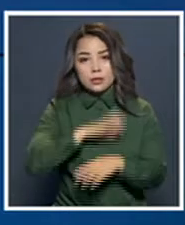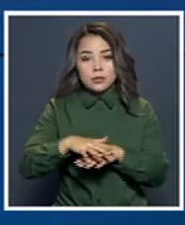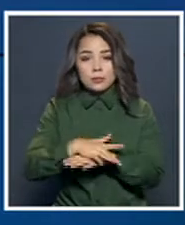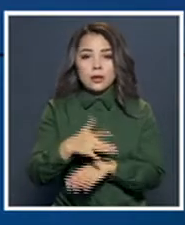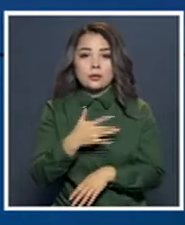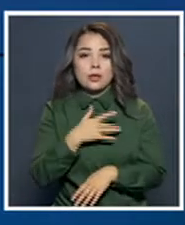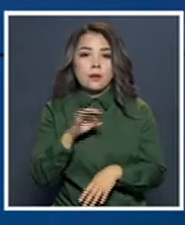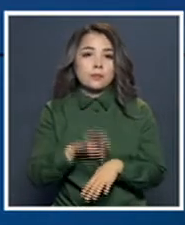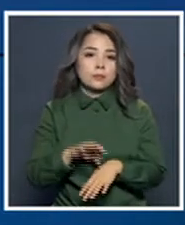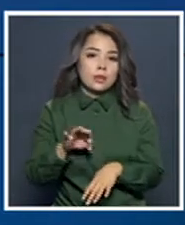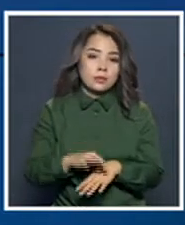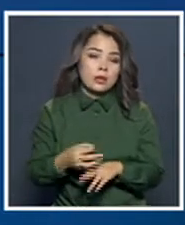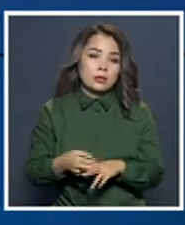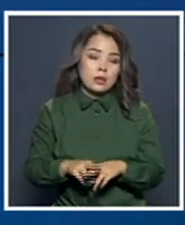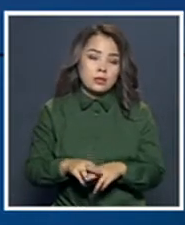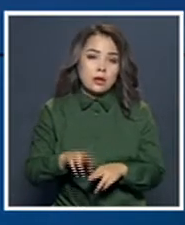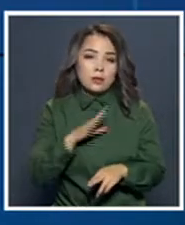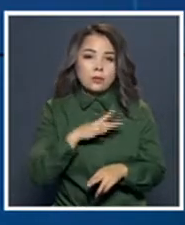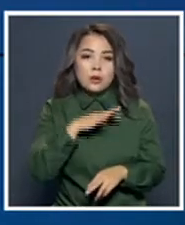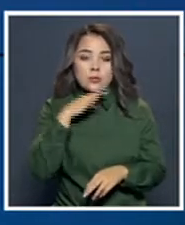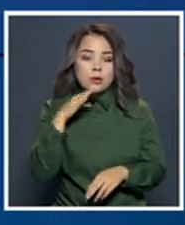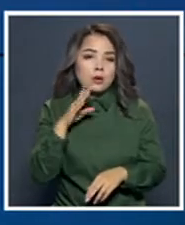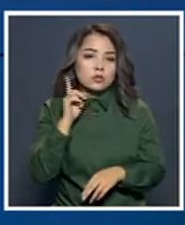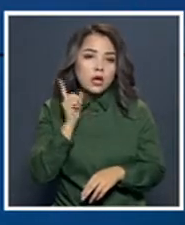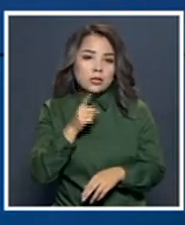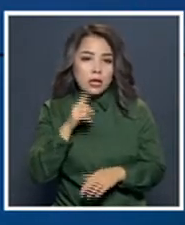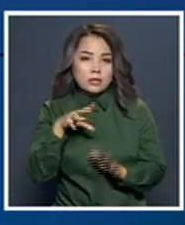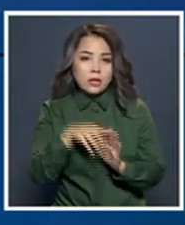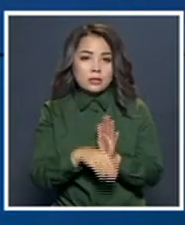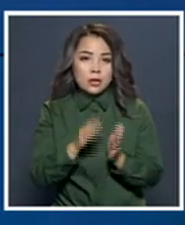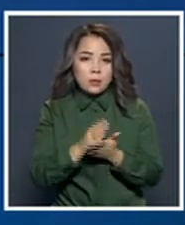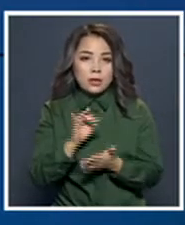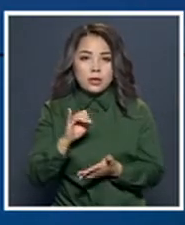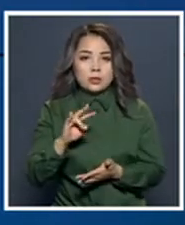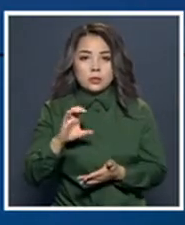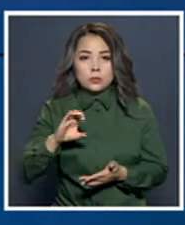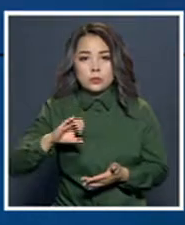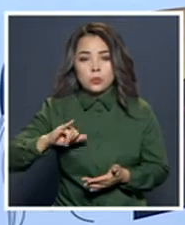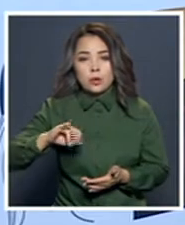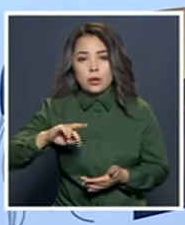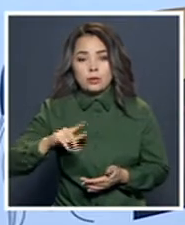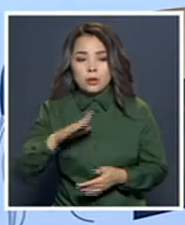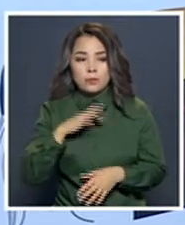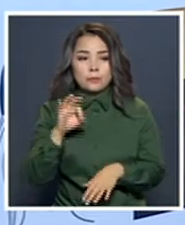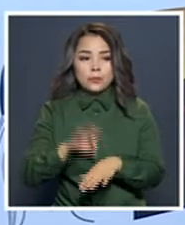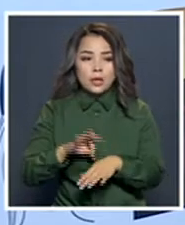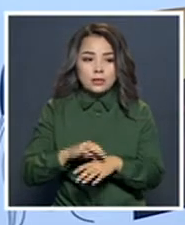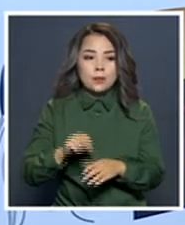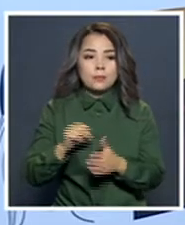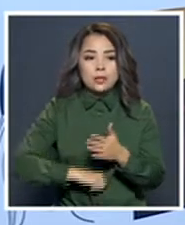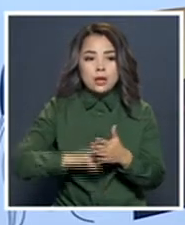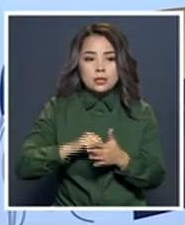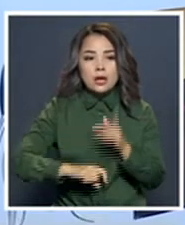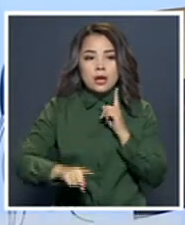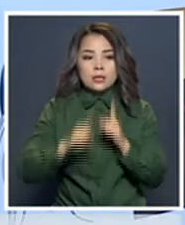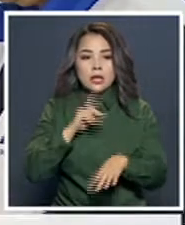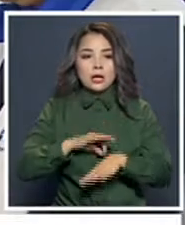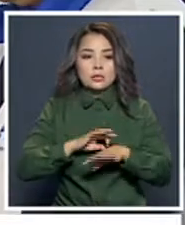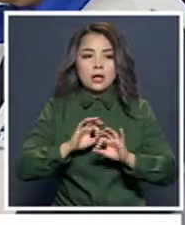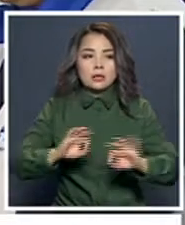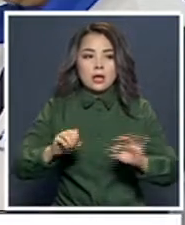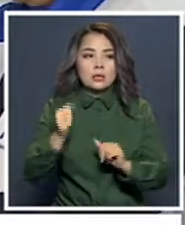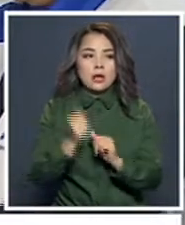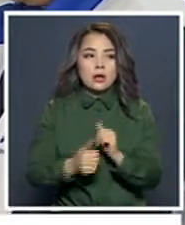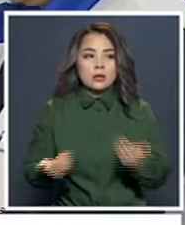инсульт дертіне шалдығатындардың арасында жастар көп. Бүгін республикалық инсульт мәселелеріне арналған басқосуда осы тақырып талқыға түсті. Әрі